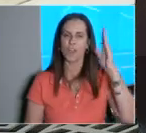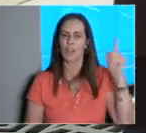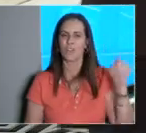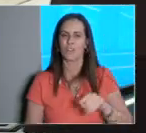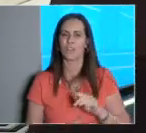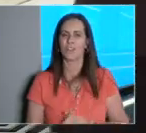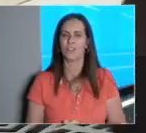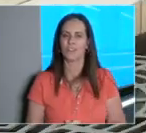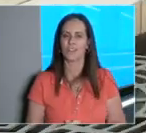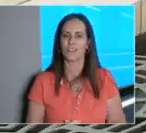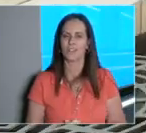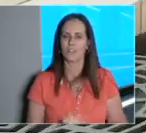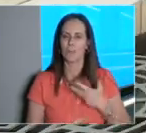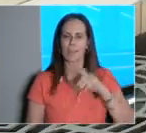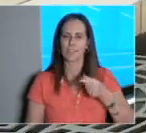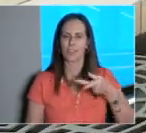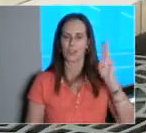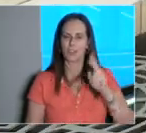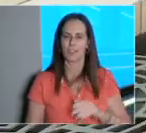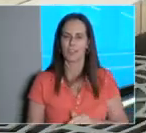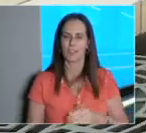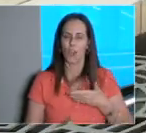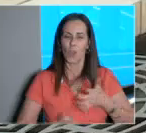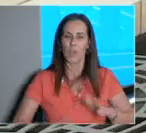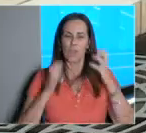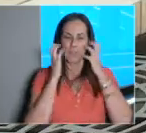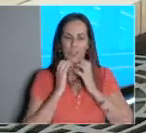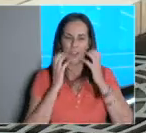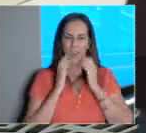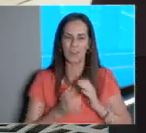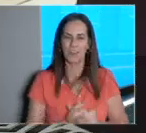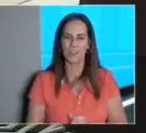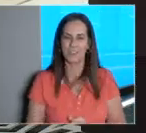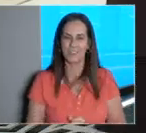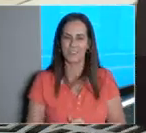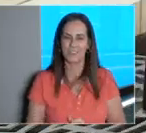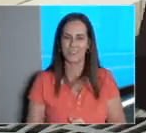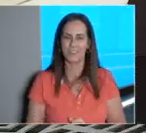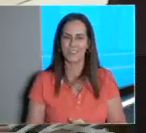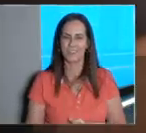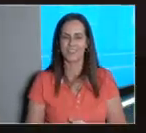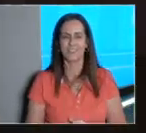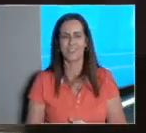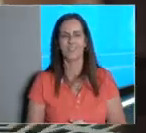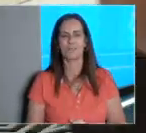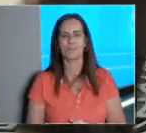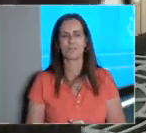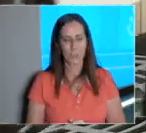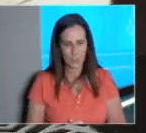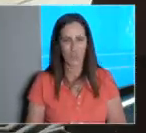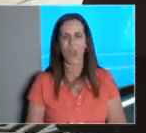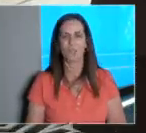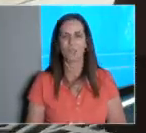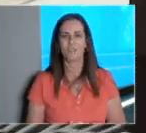המלך, אמן. בעזרת השם. אתה יודע שנולדתי בתשעה באב, אולי אני משיח. שלום לך. זה כל גבוה מאוד לדעתי, שאתה משיח חיים. שלום